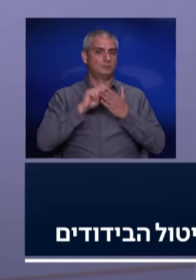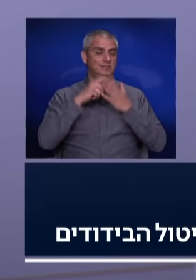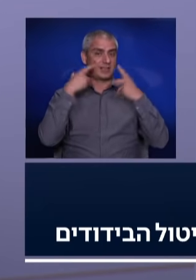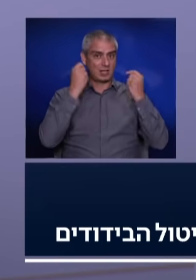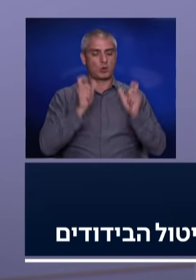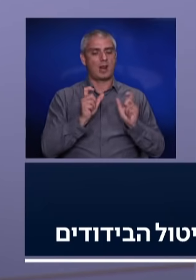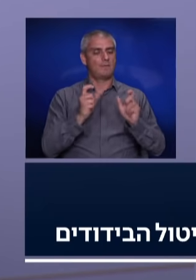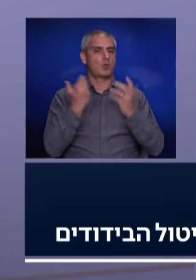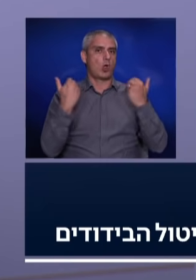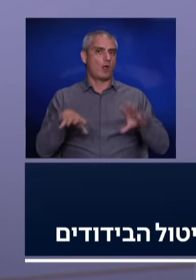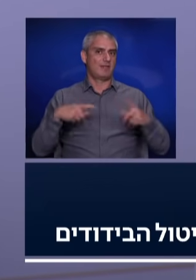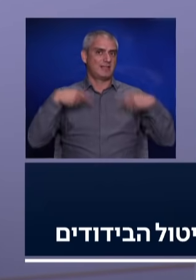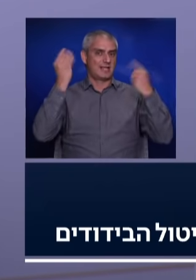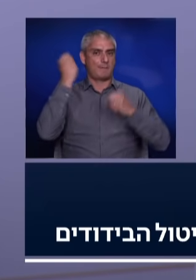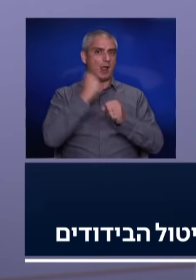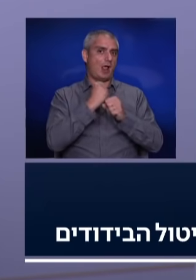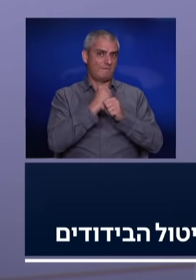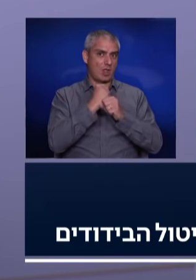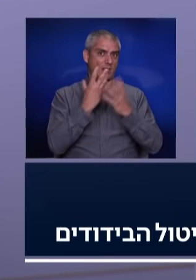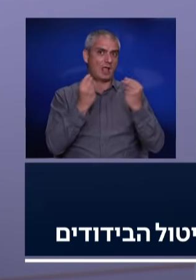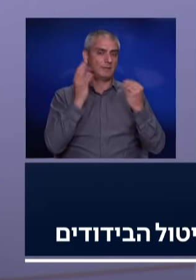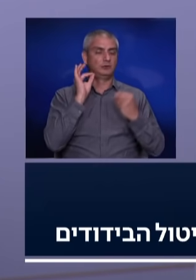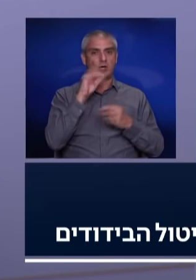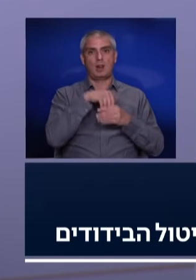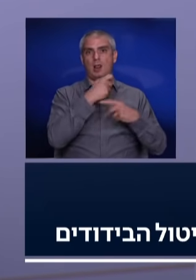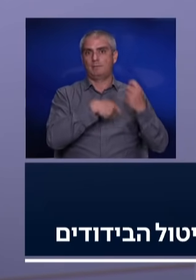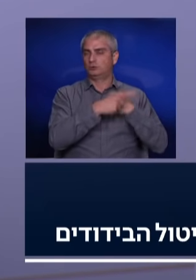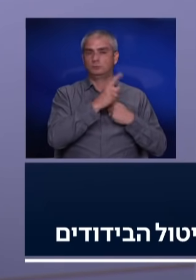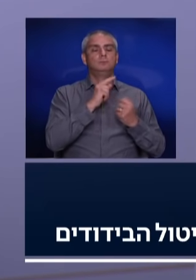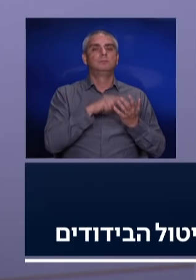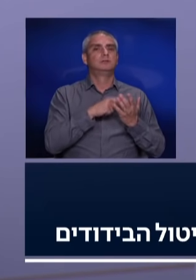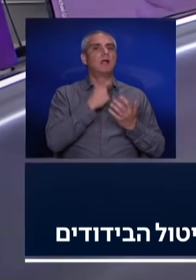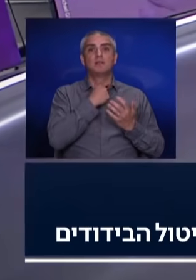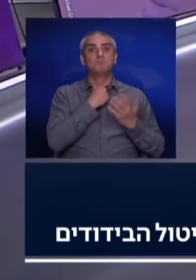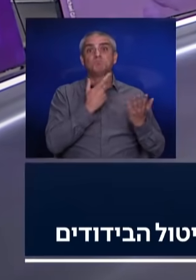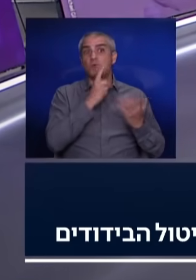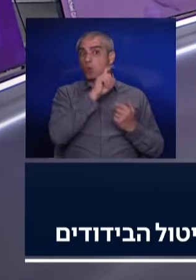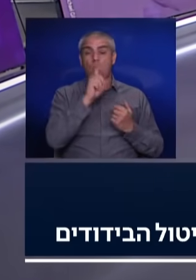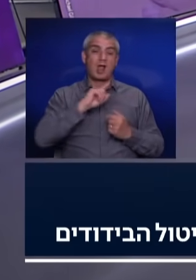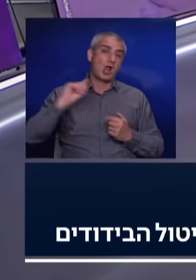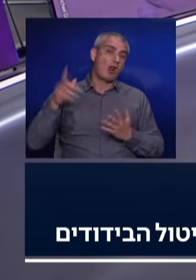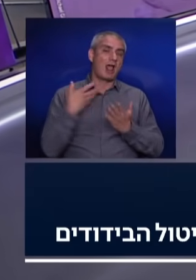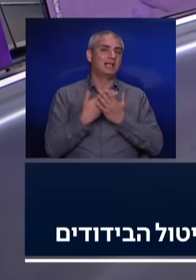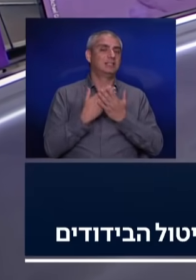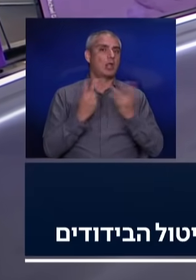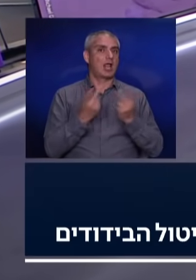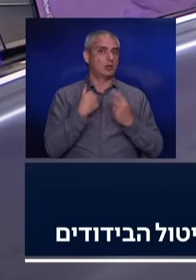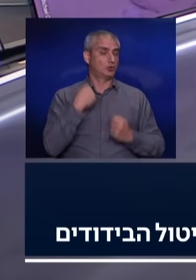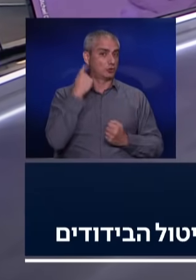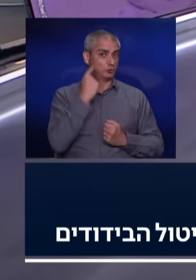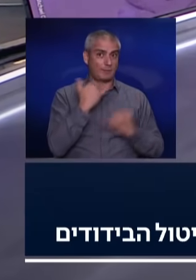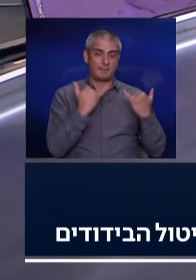למנוע אובדן ימי עבודה רבים מאוד במשק. לכן לא מן הנמנע שכל ההצעות להקלות האלה שאנחנו שומעים עליהן